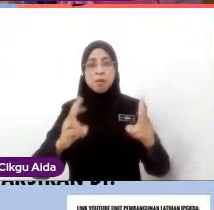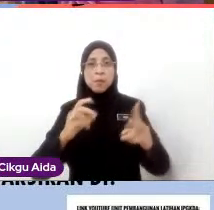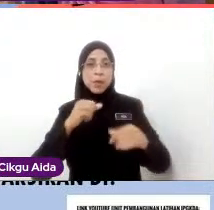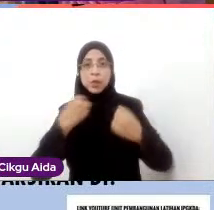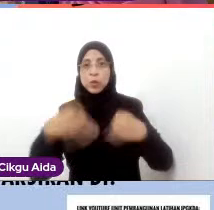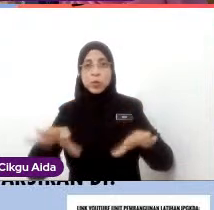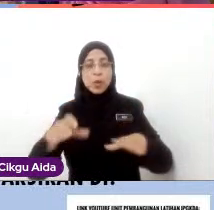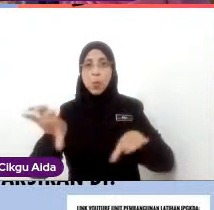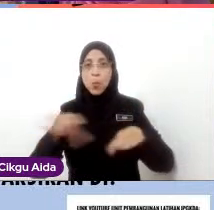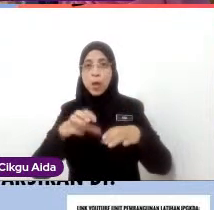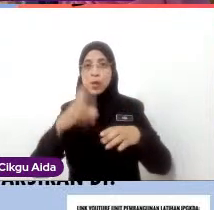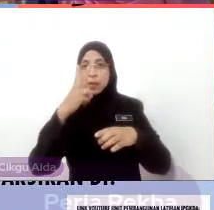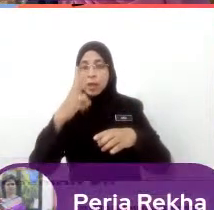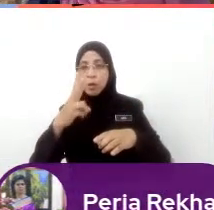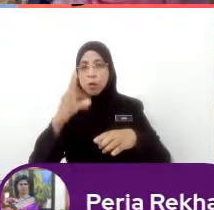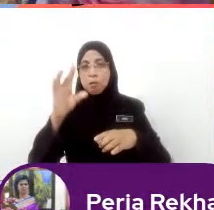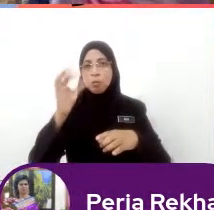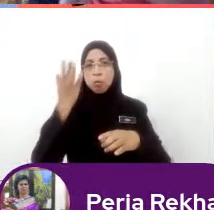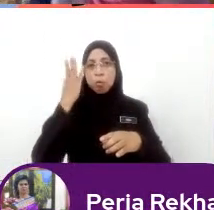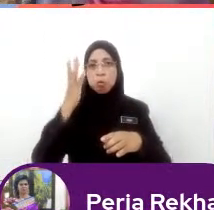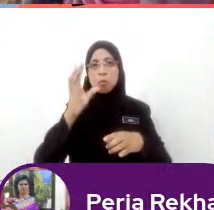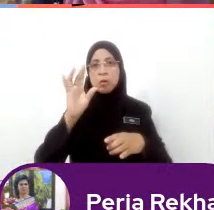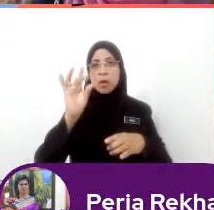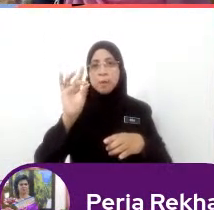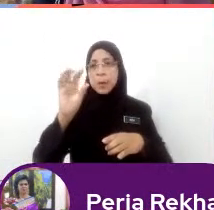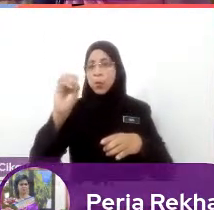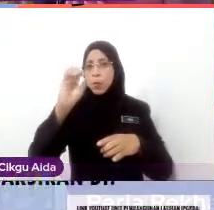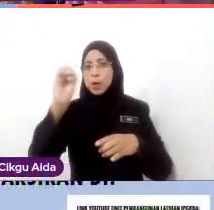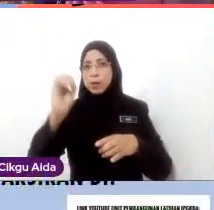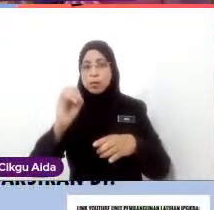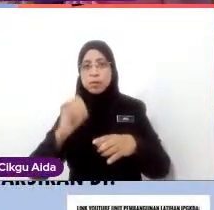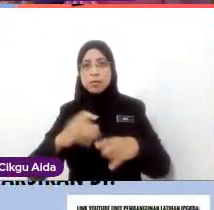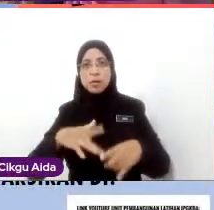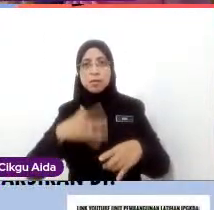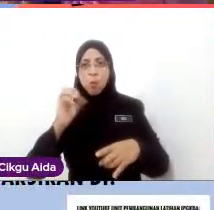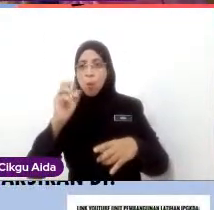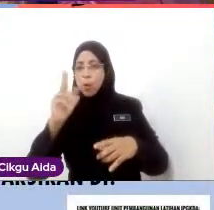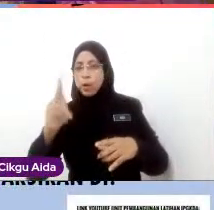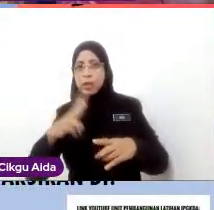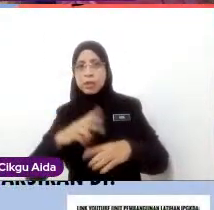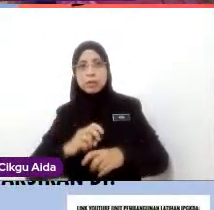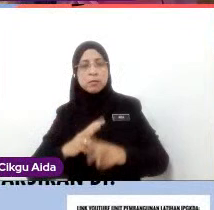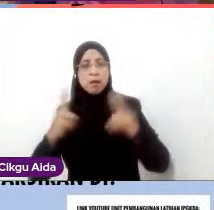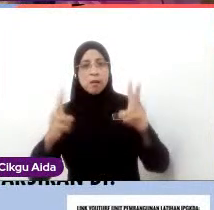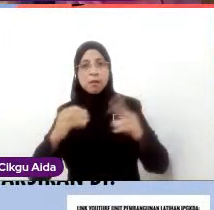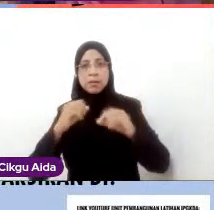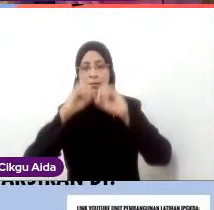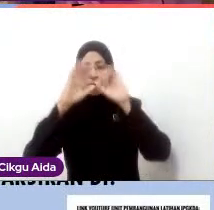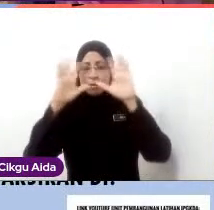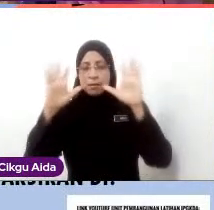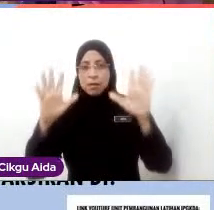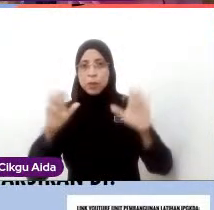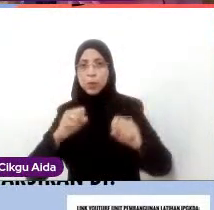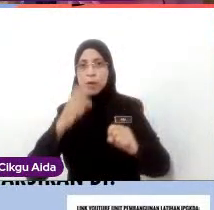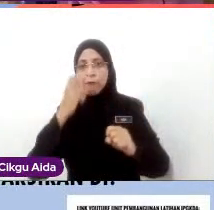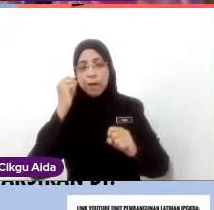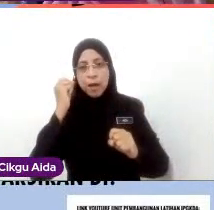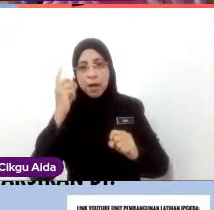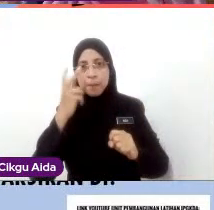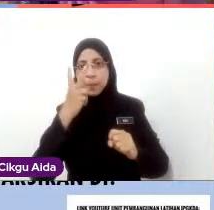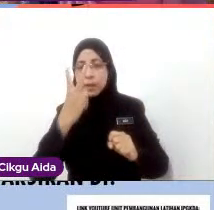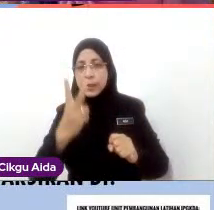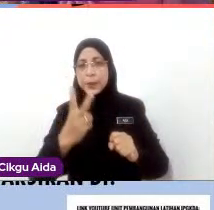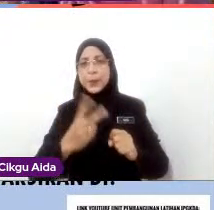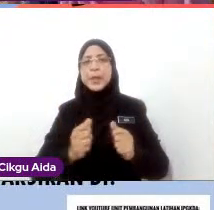tu 18% dia cakap yang jelas. Murid ni dia pelbagai tahap lah penglihatan dia. Okey. Kemudian berapa lama masa